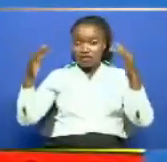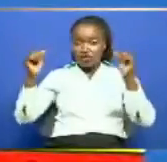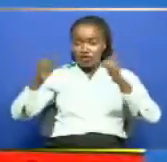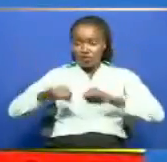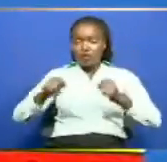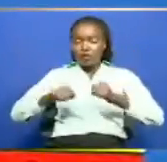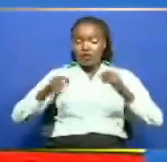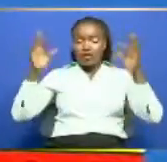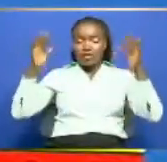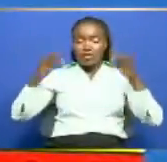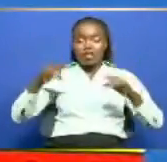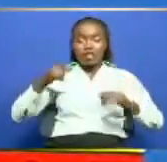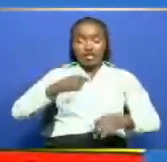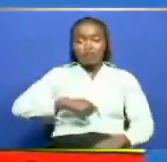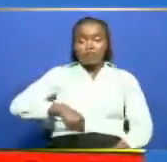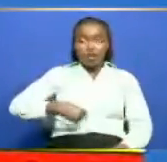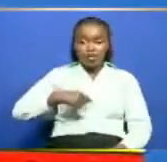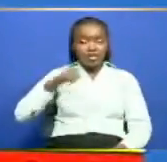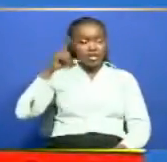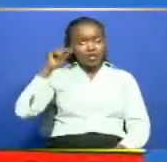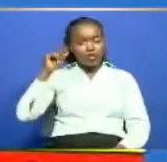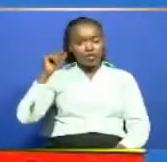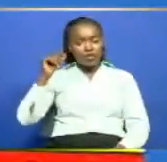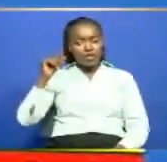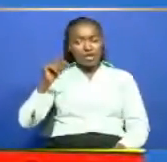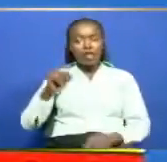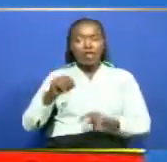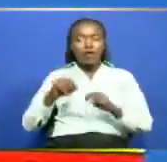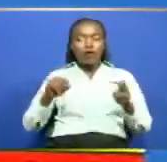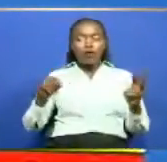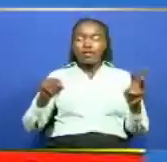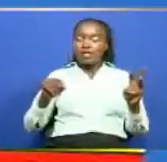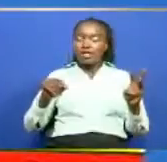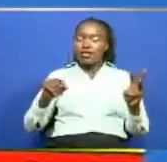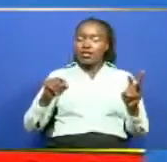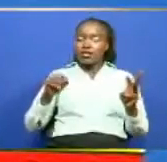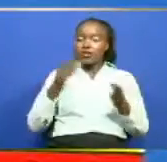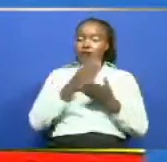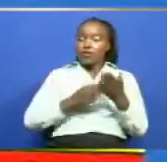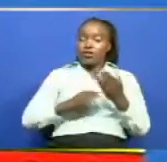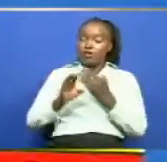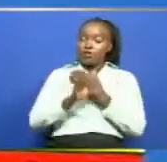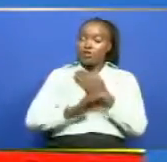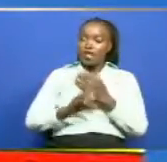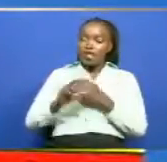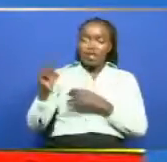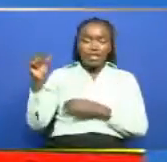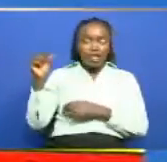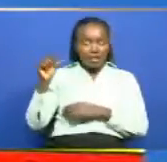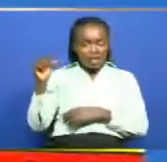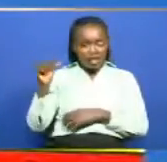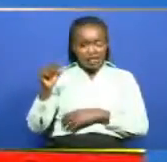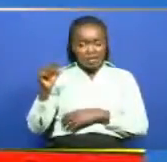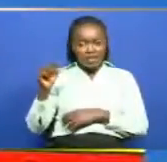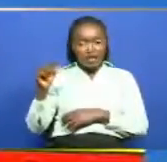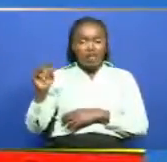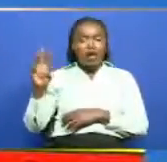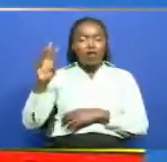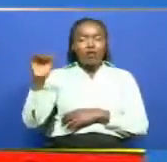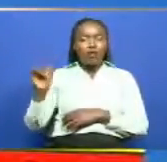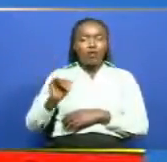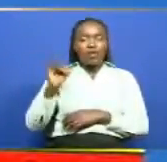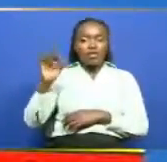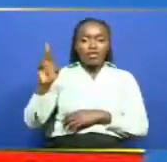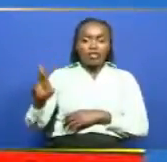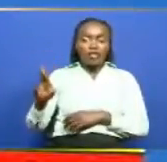sehemu za Malindi na Mombasa. Kaskazini mashariki mwa nchi, sehemu za Garissa, Wajia na viungani mwake kutakuwa na vipindi